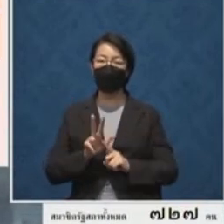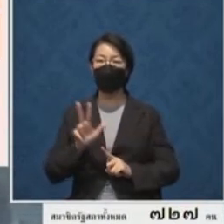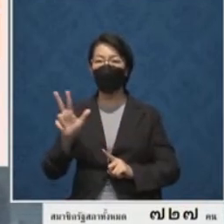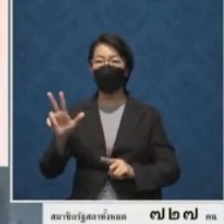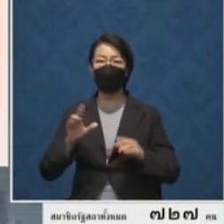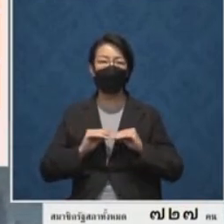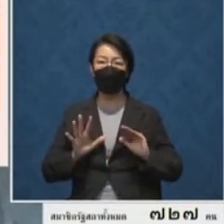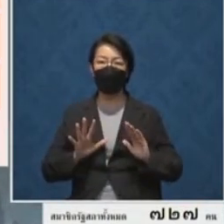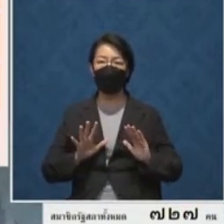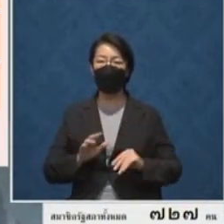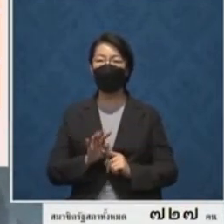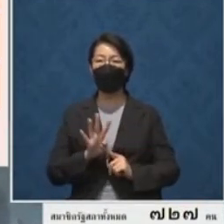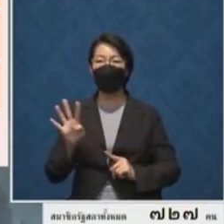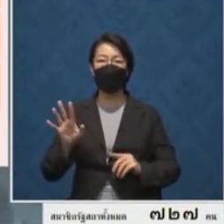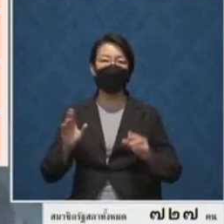ไม่รับหลักการ